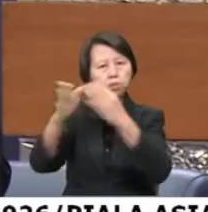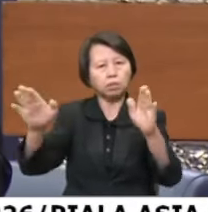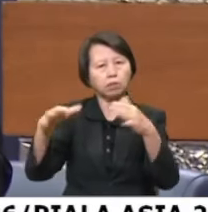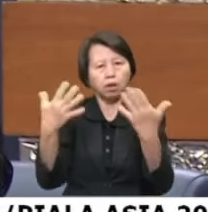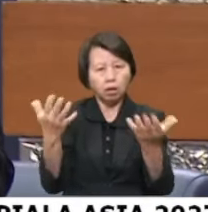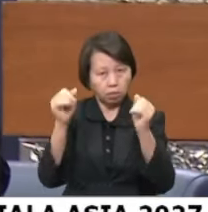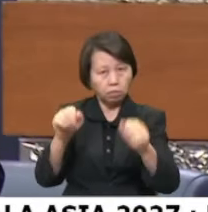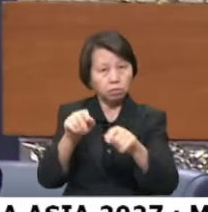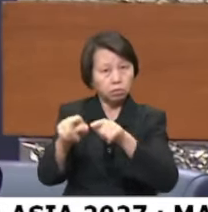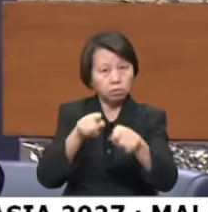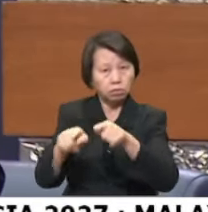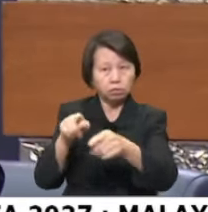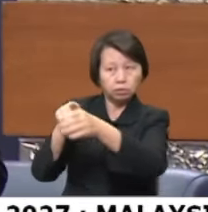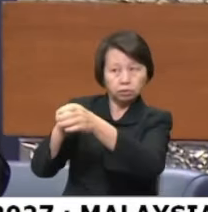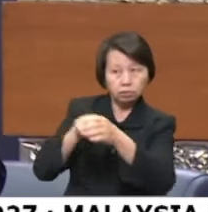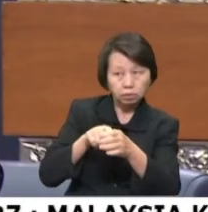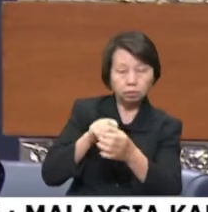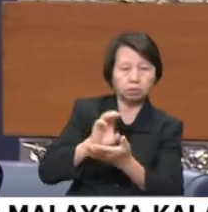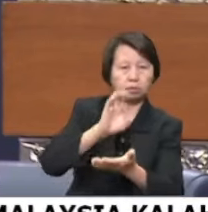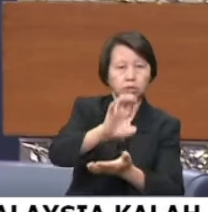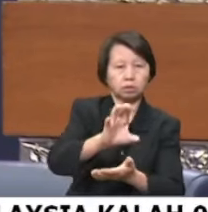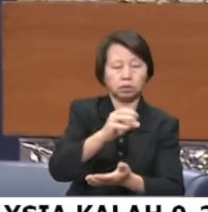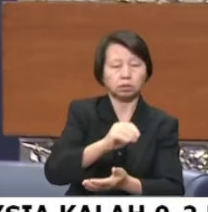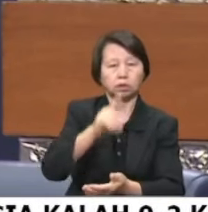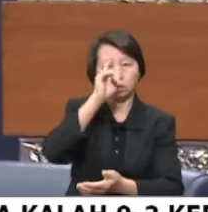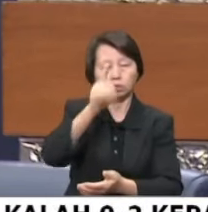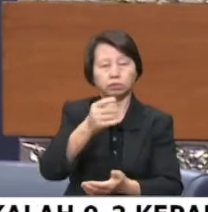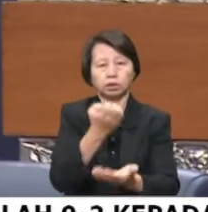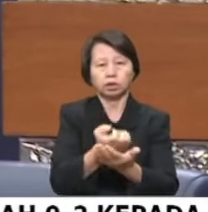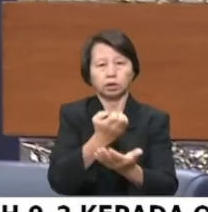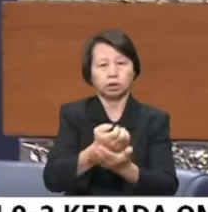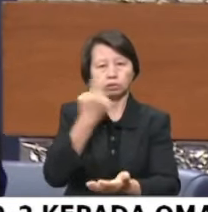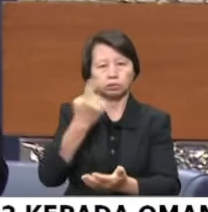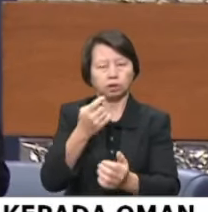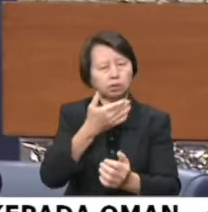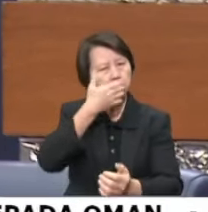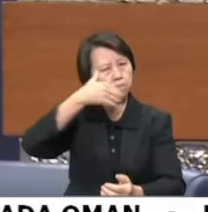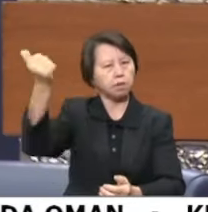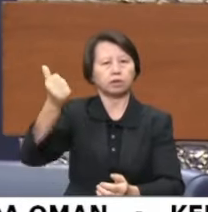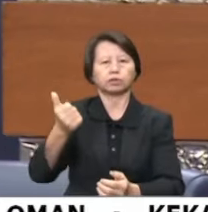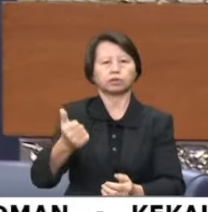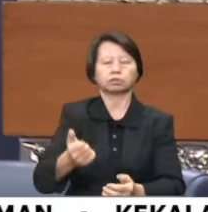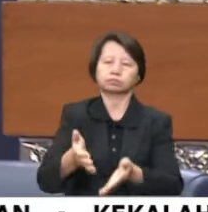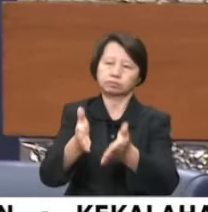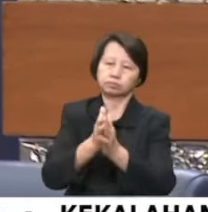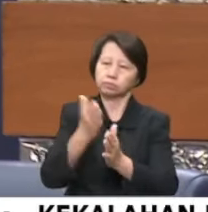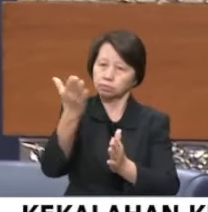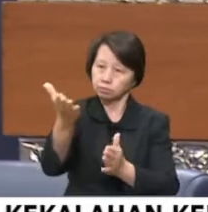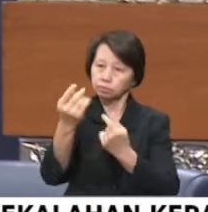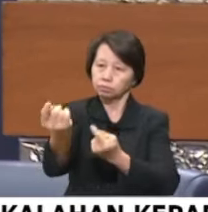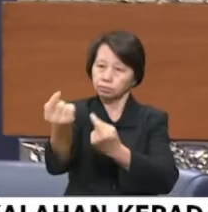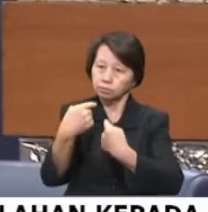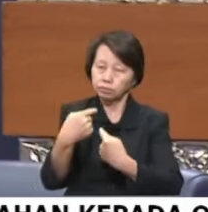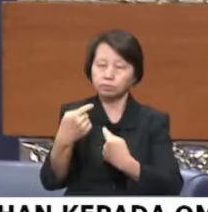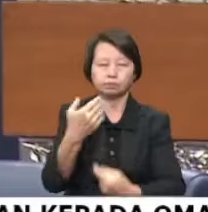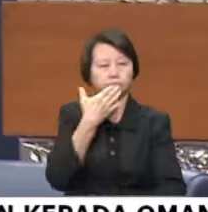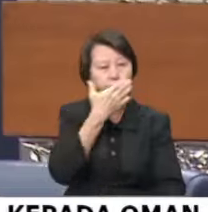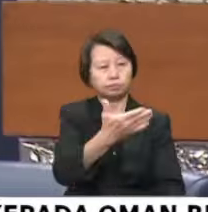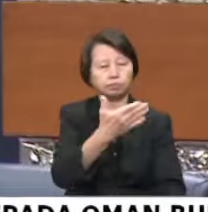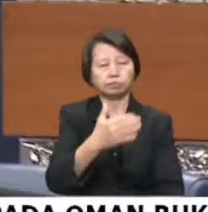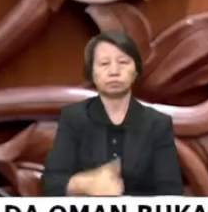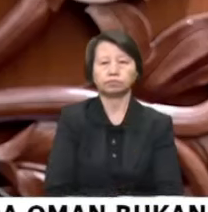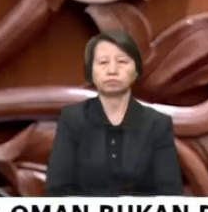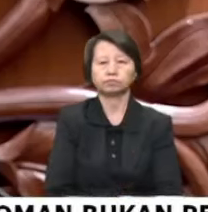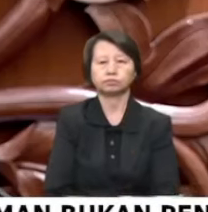untuk menarik pelabur dan pastikan ekonomi kita sentiasa mampat. Jadi mohon jawapan daripada Timbalan Menteri. Terima kasih Yang di-Pertua.